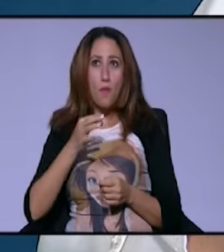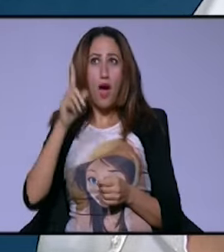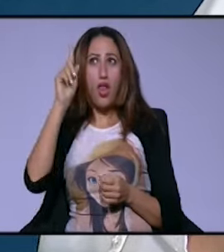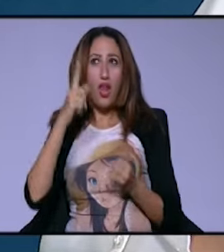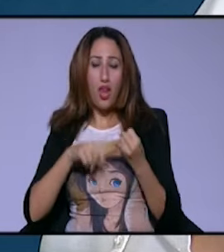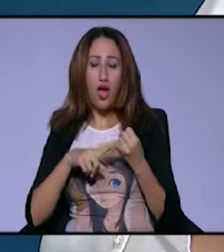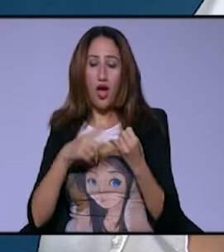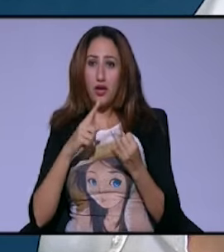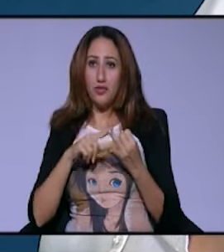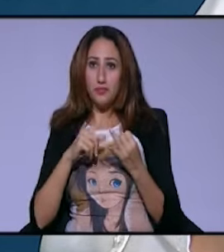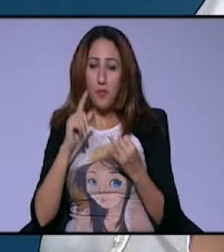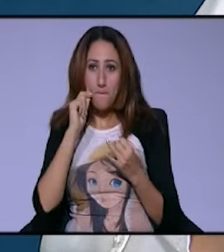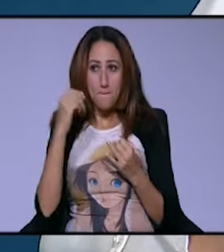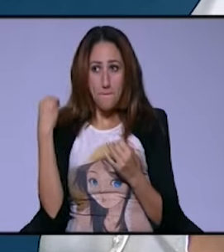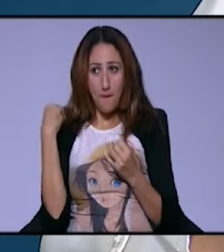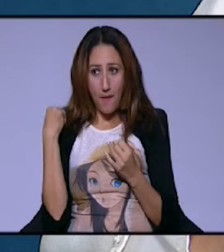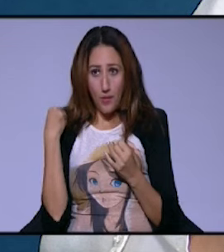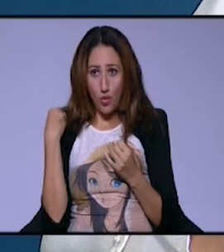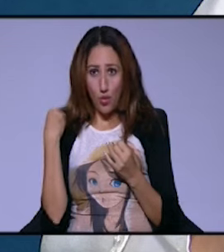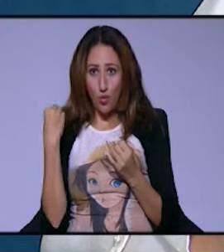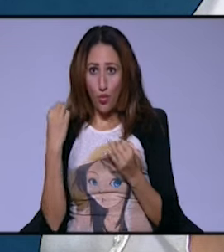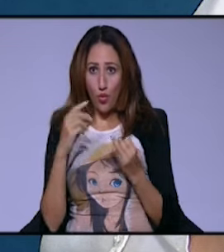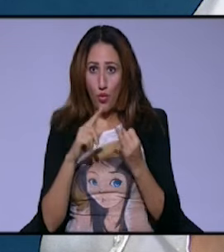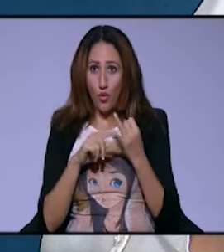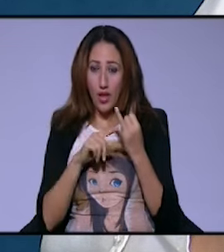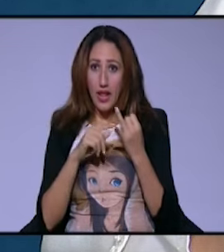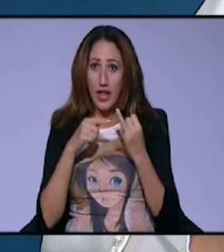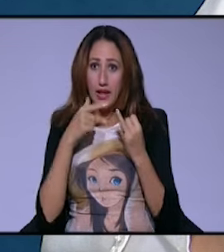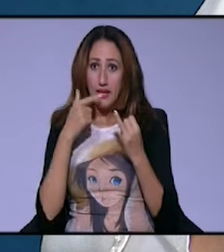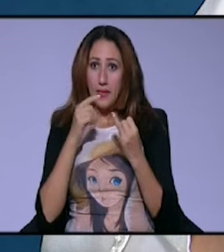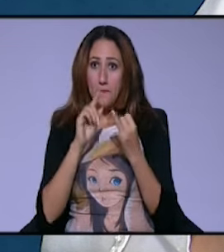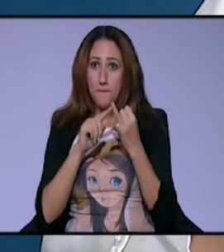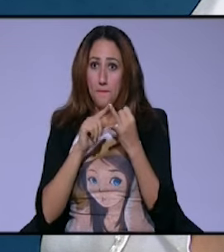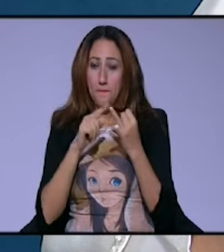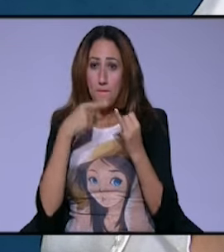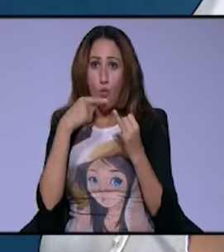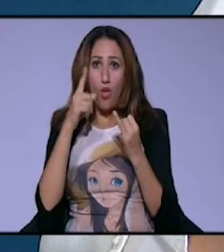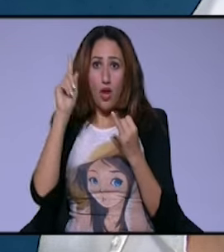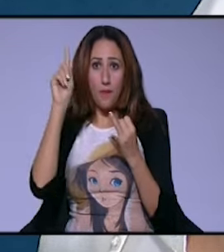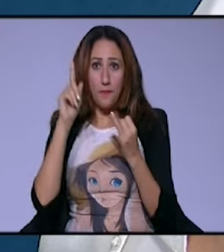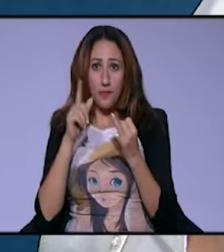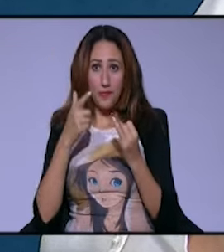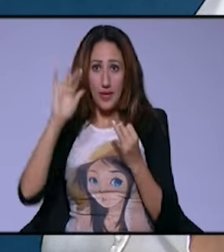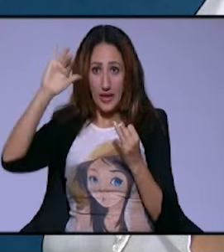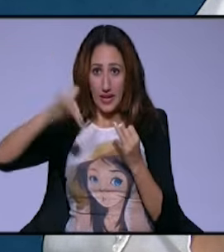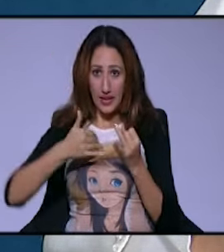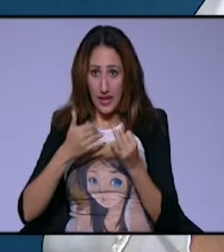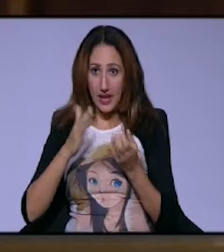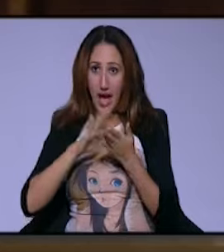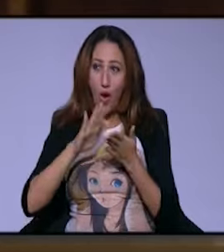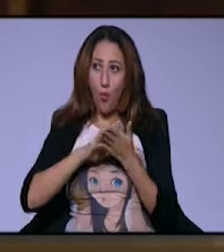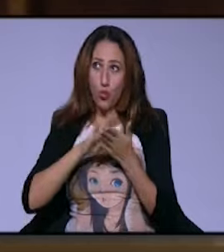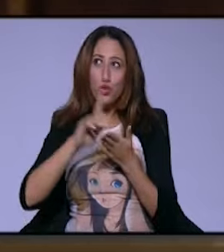الطلبات دي والحاجات دي. فكان يقول لي يا بنتي اهلا بمن جاء لي ليدخر لي عند ربي، يعني اللي جاي يحوش لي عند